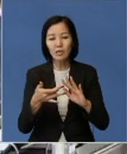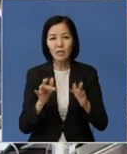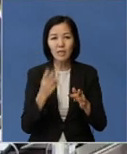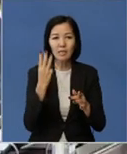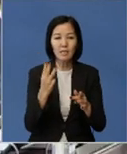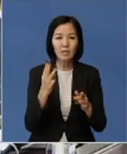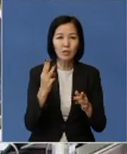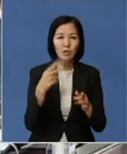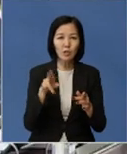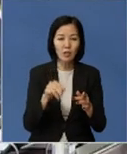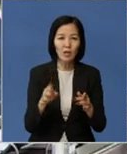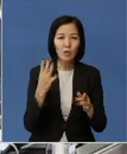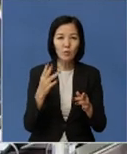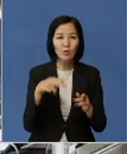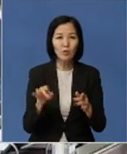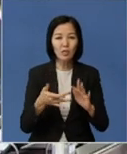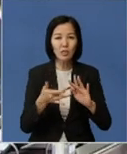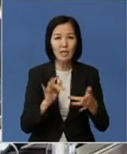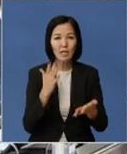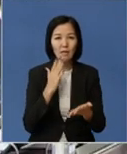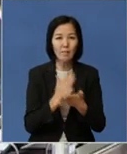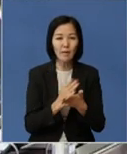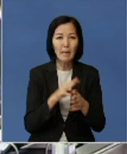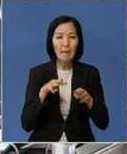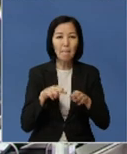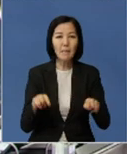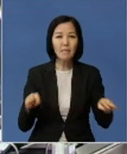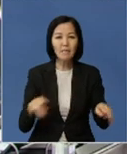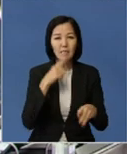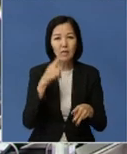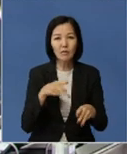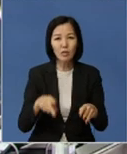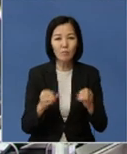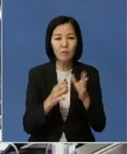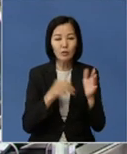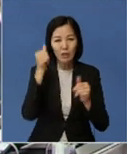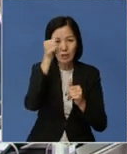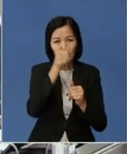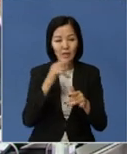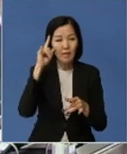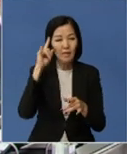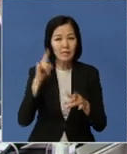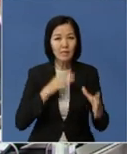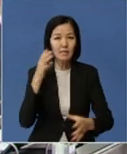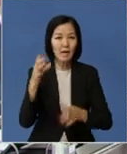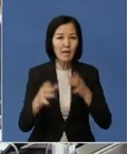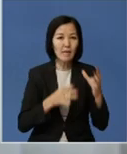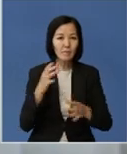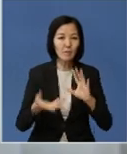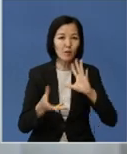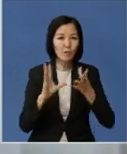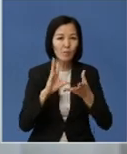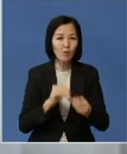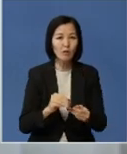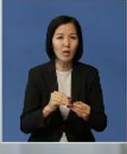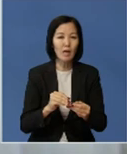желі, 3G және 4G желілері бар, деді ол. Министрдің дерегінше, 2018 жылы Қазақстан әлемдік рейтингте ұялы